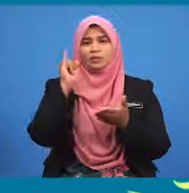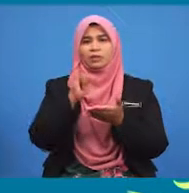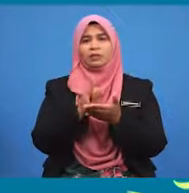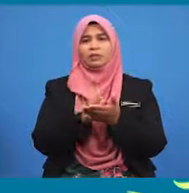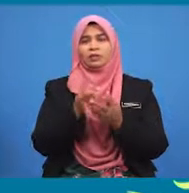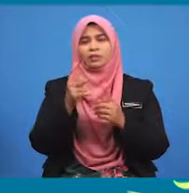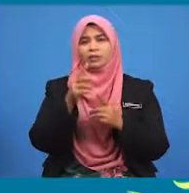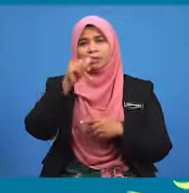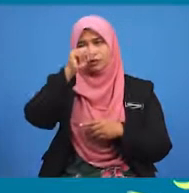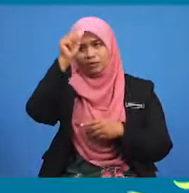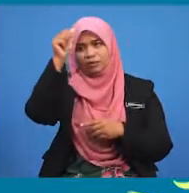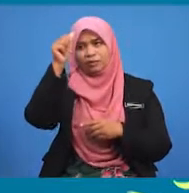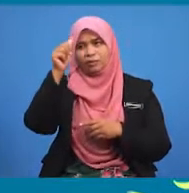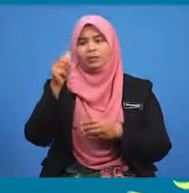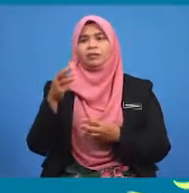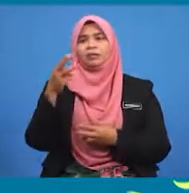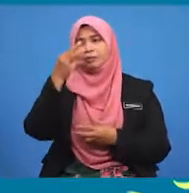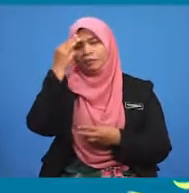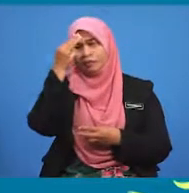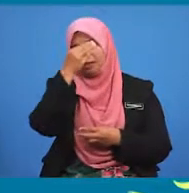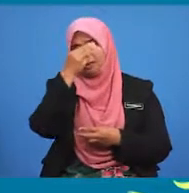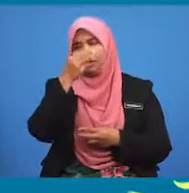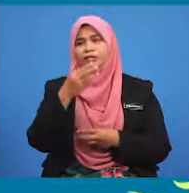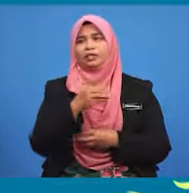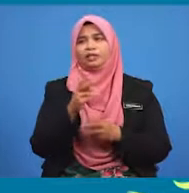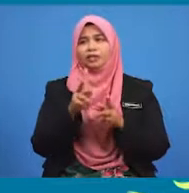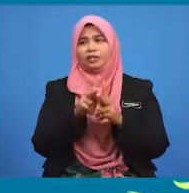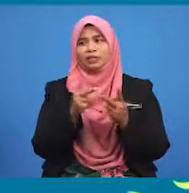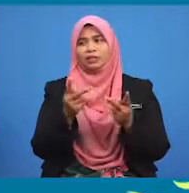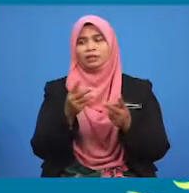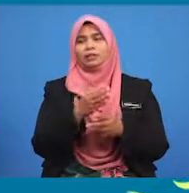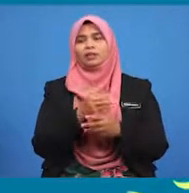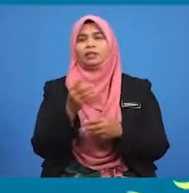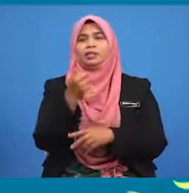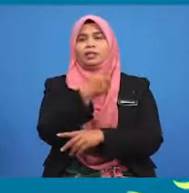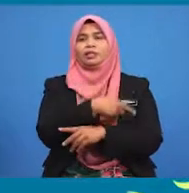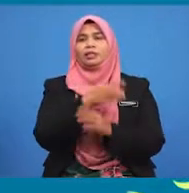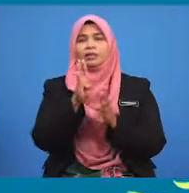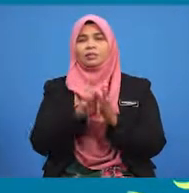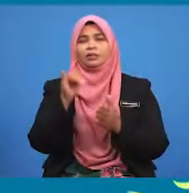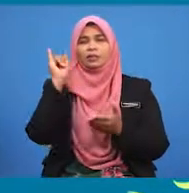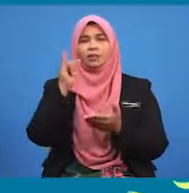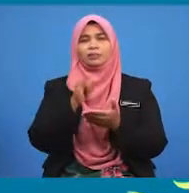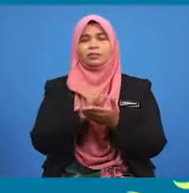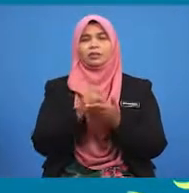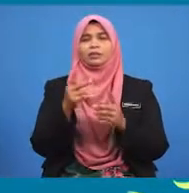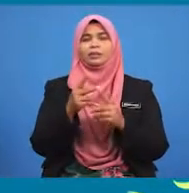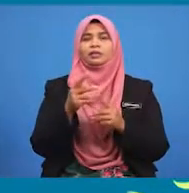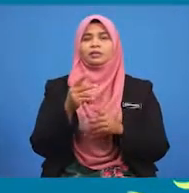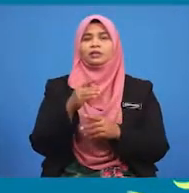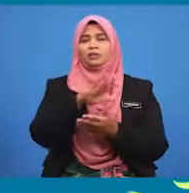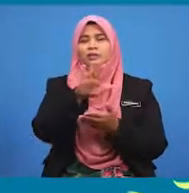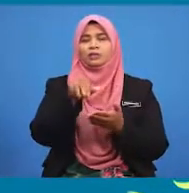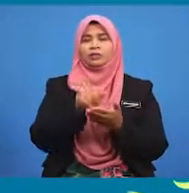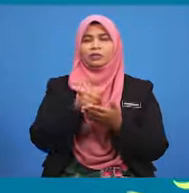malaikatnya, kitabnya, beriman pada hari pertemuan dengannya, beriman kepada para rasulnya, dan kamu